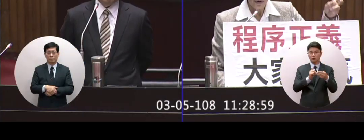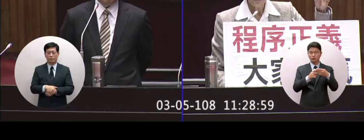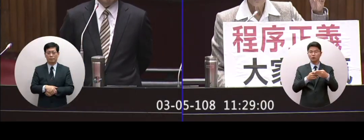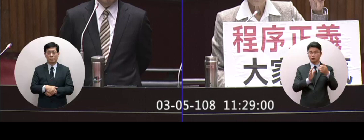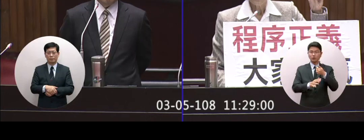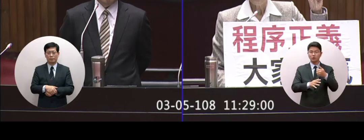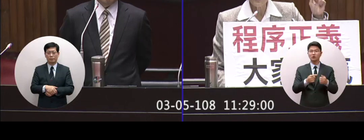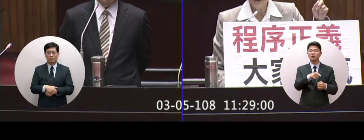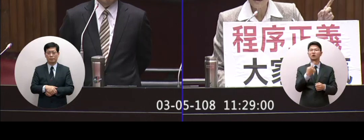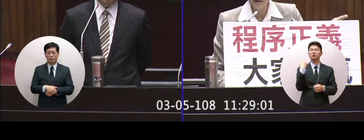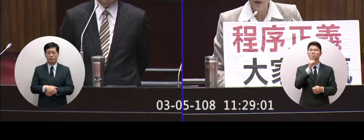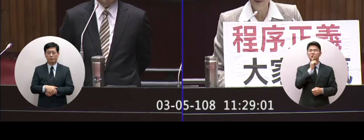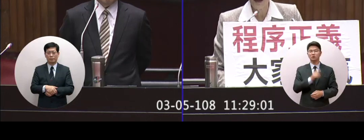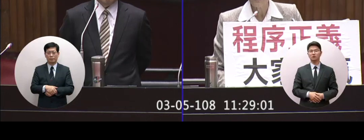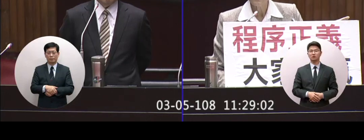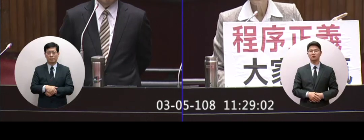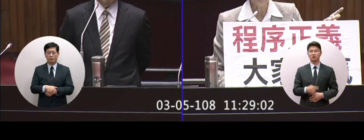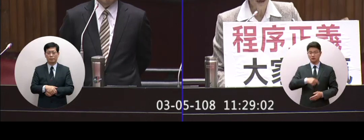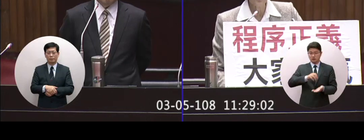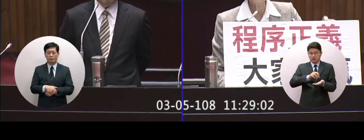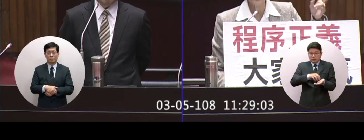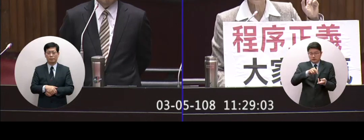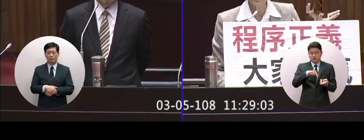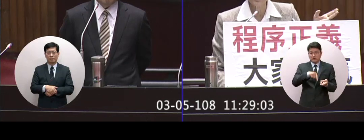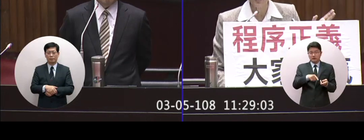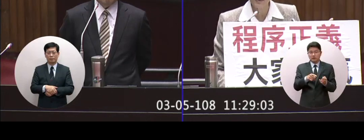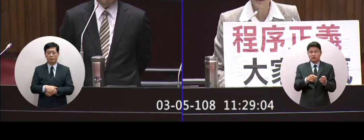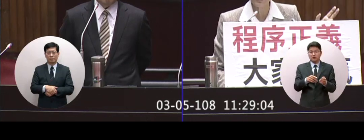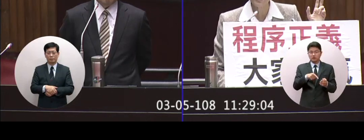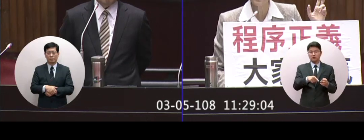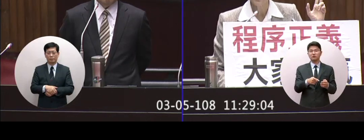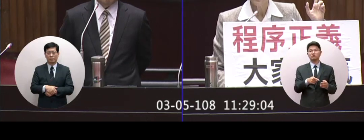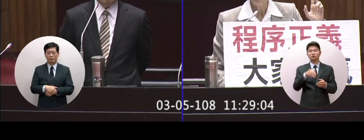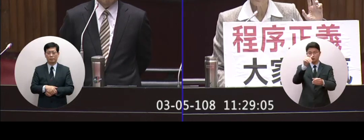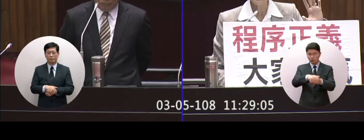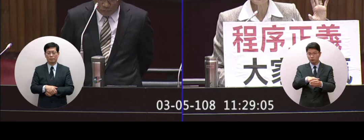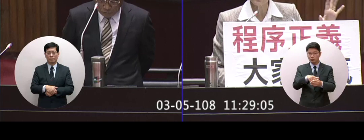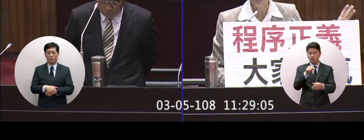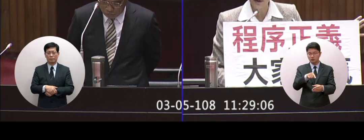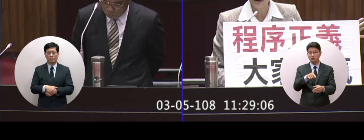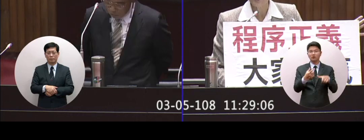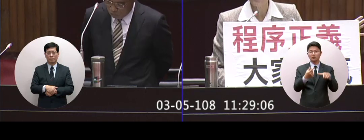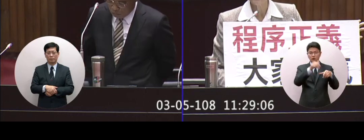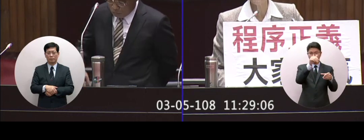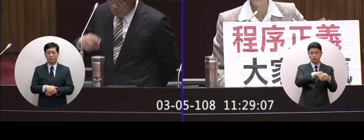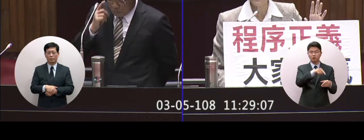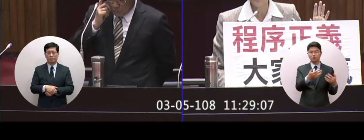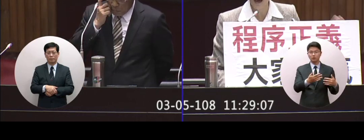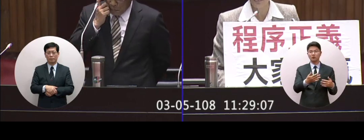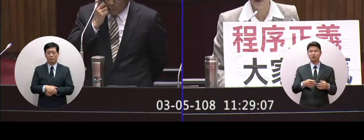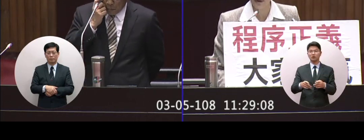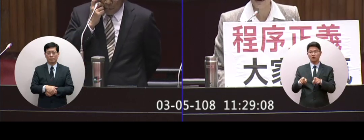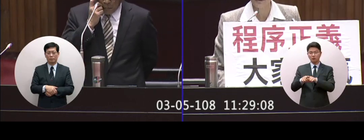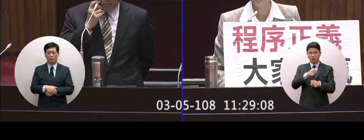说不在籍投票只要用在公投，就是公投的议题，不会放